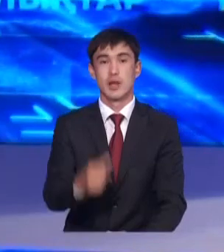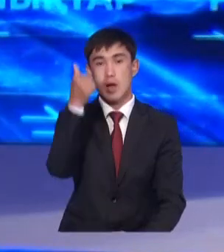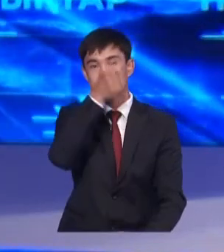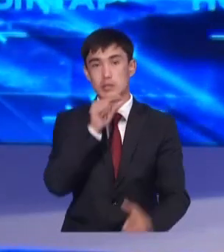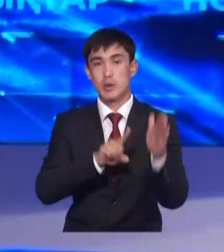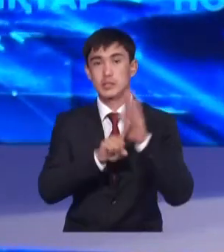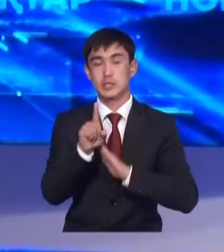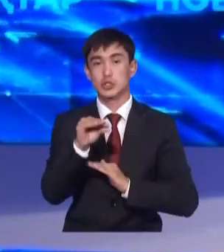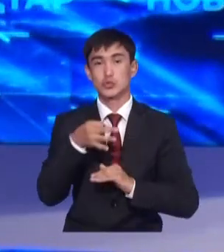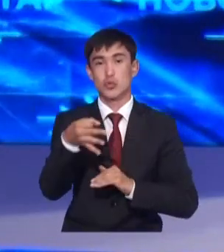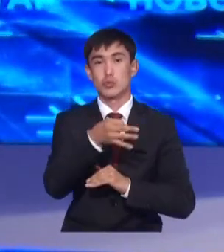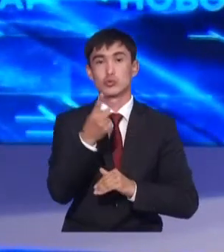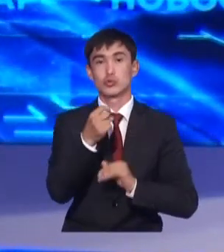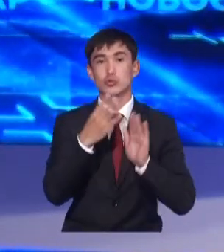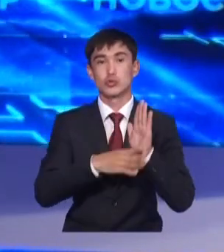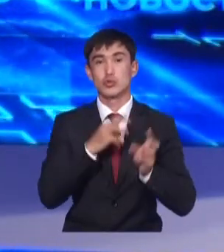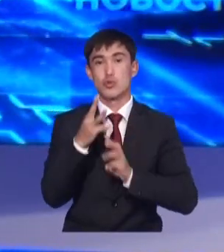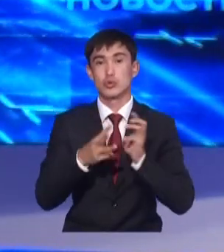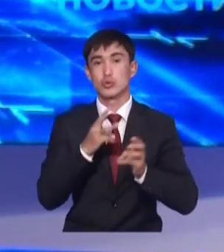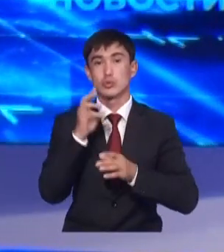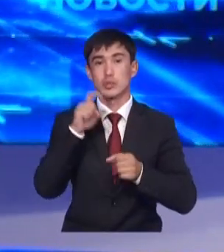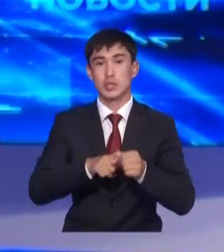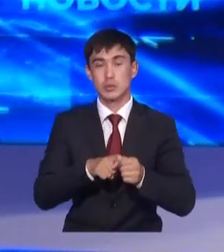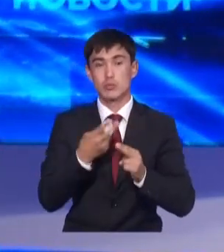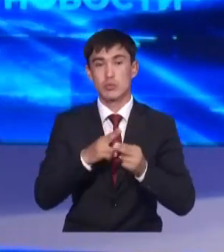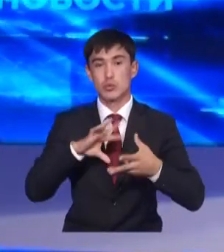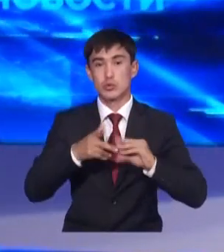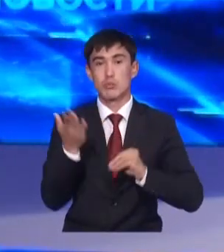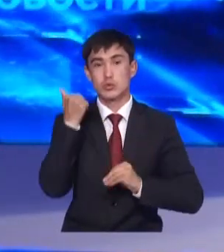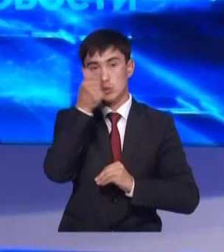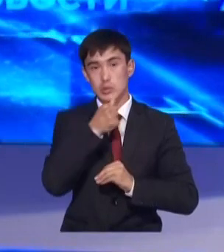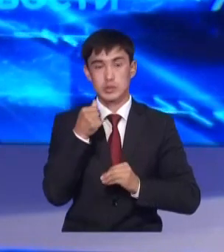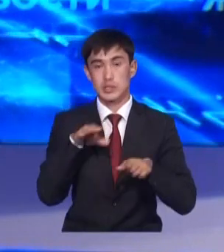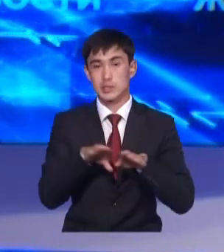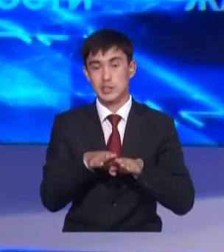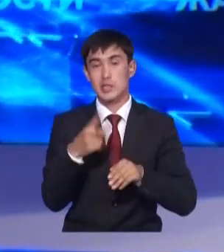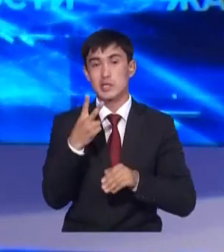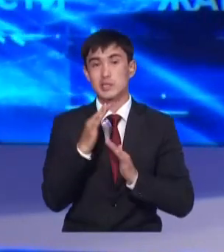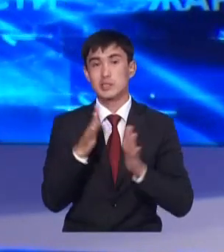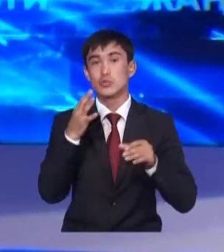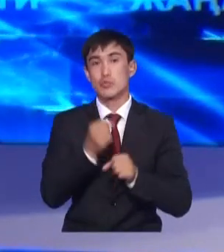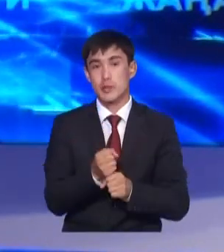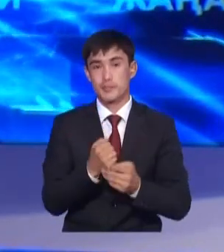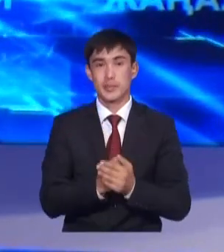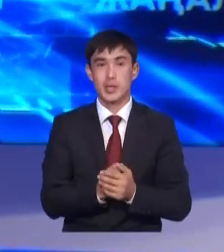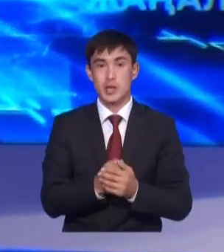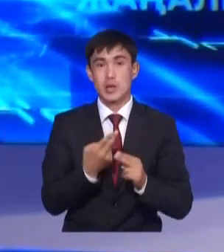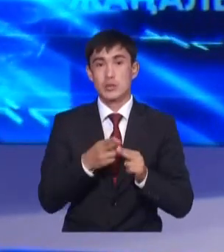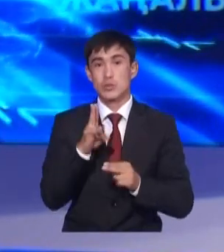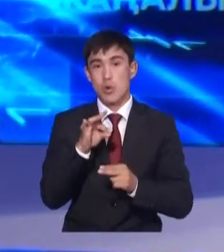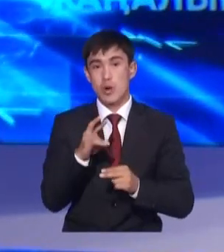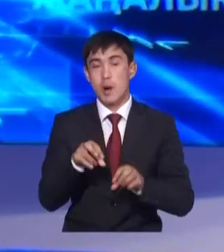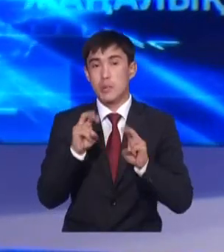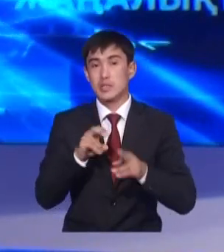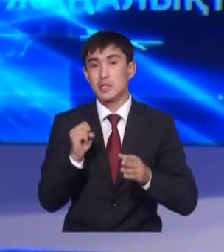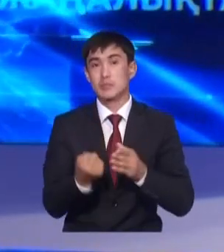Жыл басынан бері Жетісу облысында 194 оқиғасы тіркелген. Бұл көрсеткіш былтырғы осы кезеңмен салыстырғанда 2 есеге төмен. Дегенмен